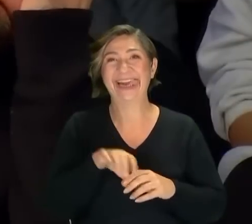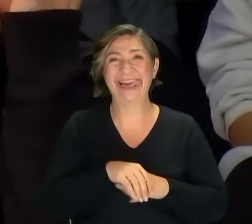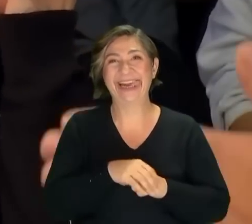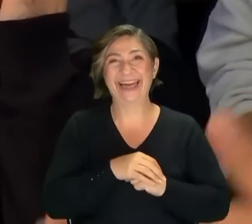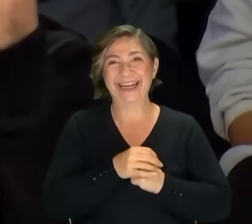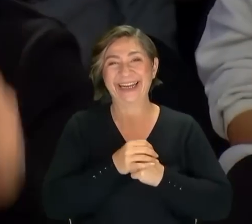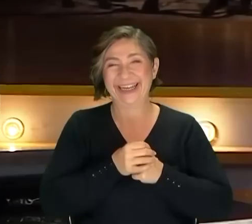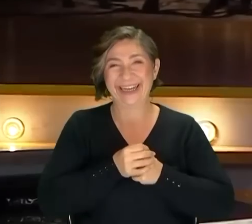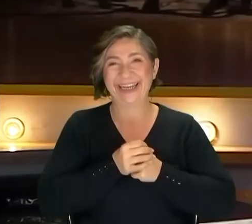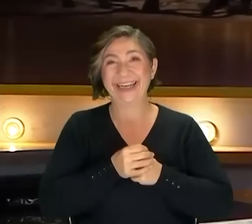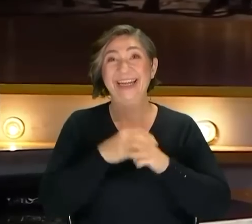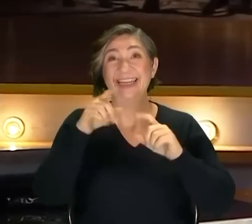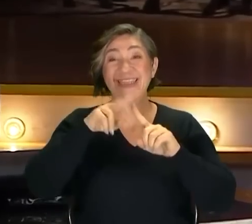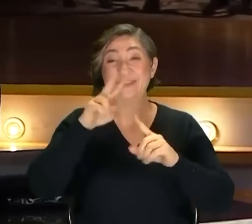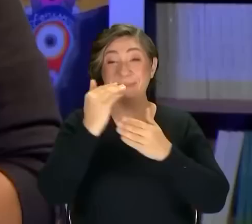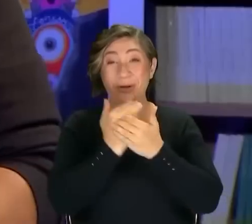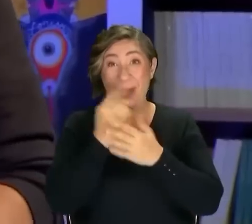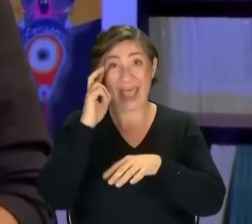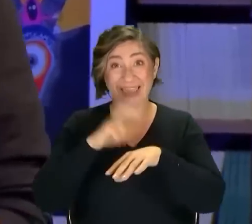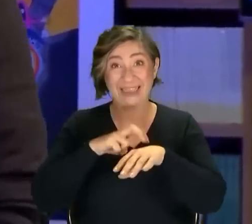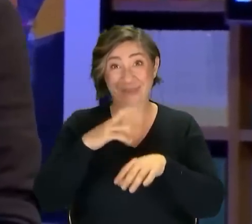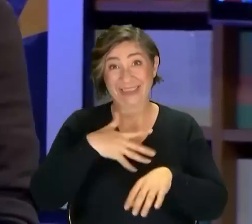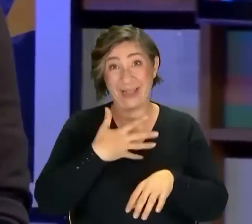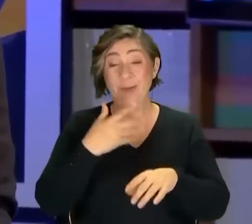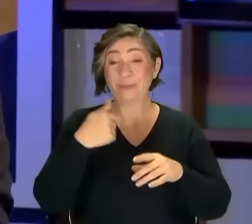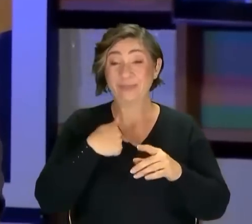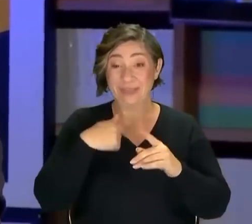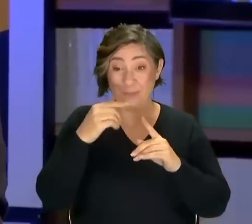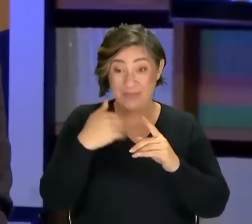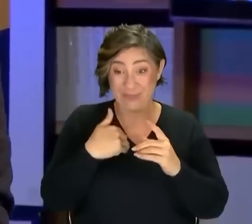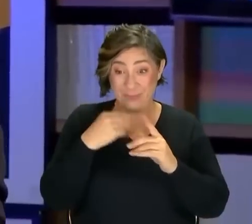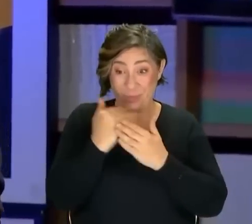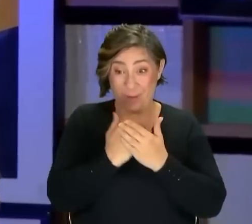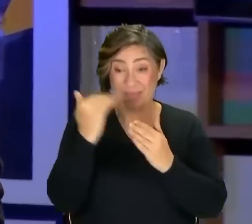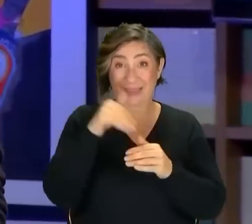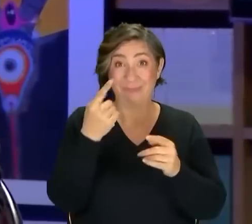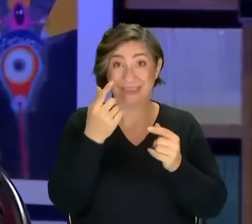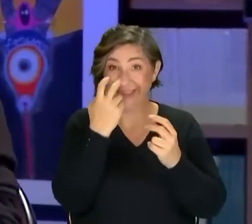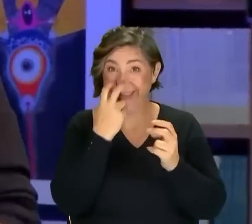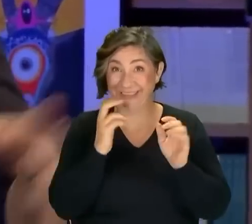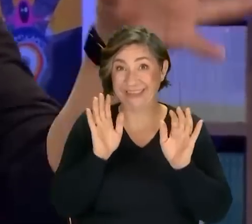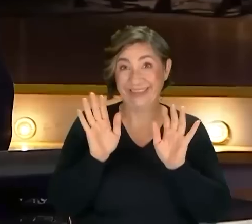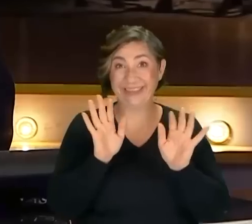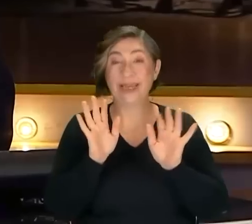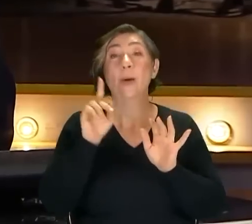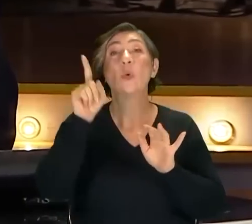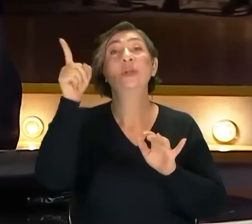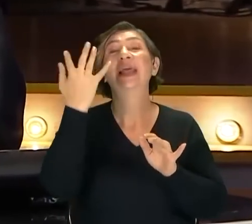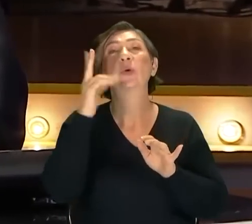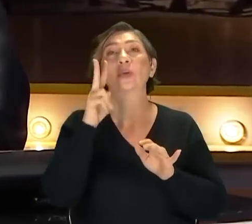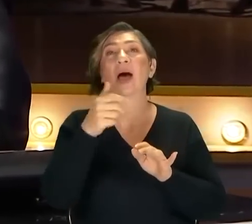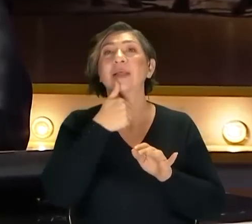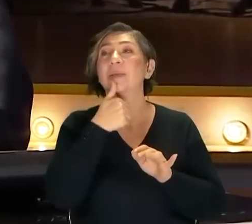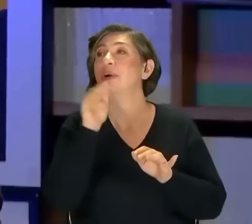Bak ben hala bu televizyon programı olduğunu hatırlatırım. Biz de bizim programdan geldik buraya. O yüzden hani biraz frenliyiz abi. Ama orada şunu gördüm yani.